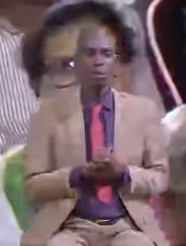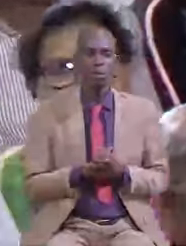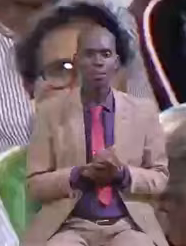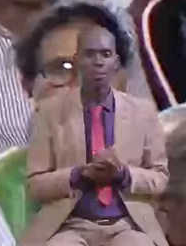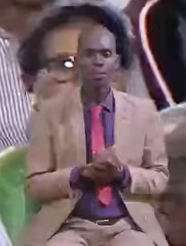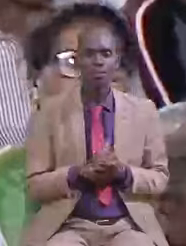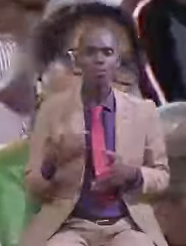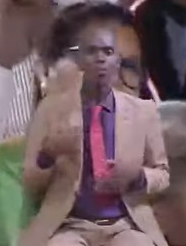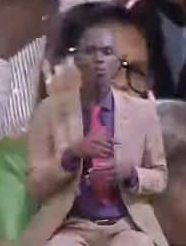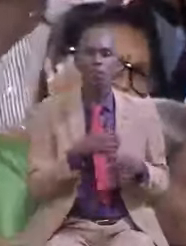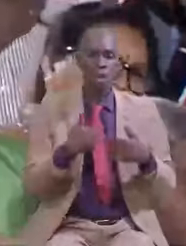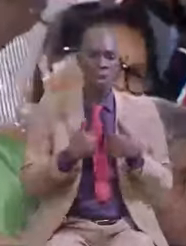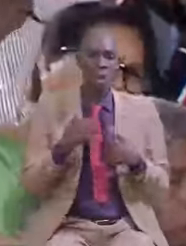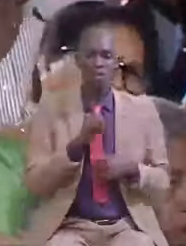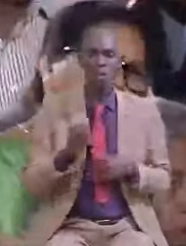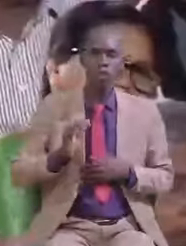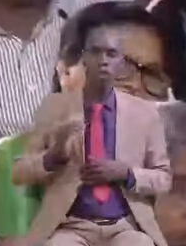âme.